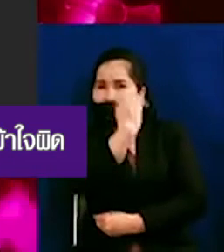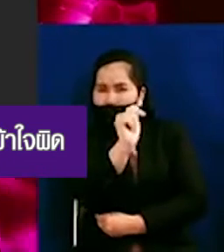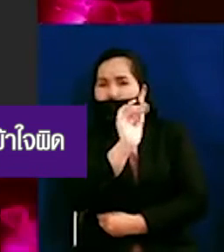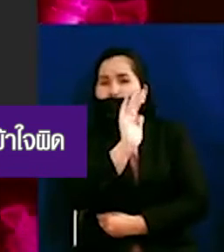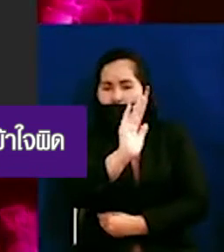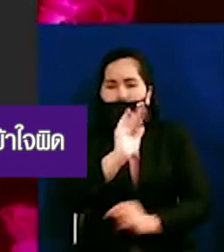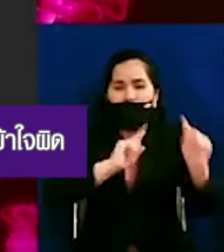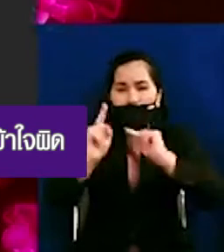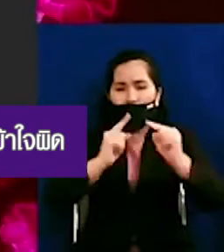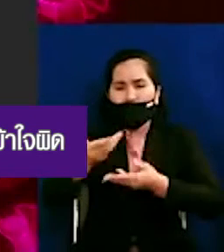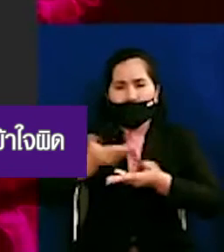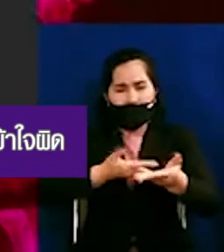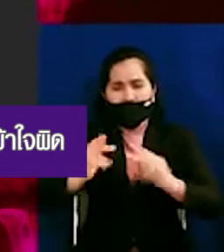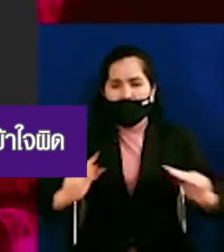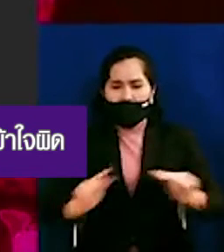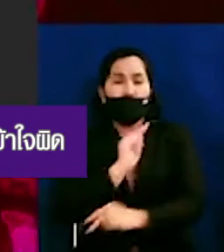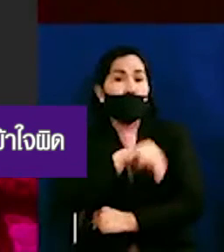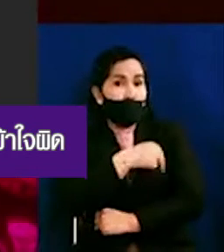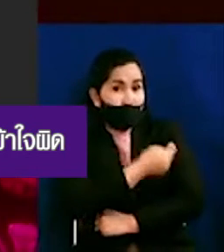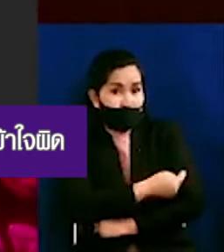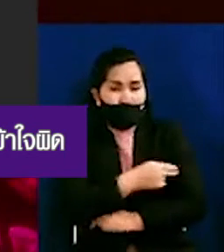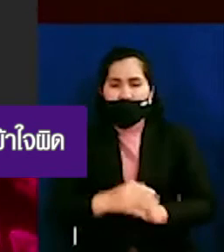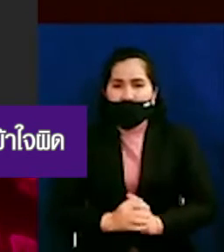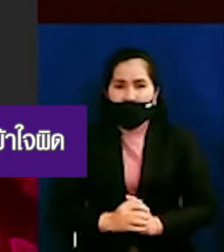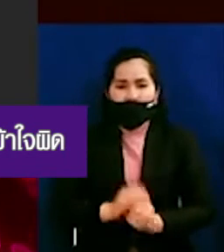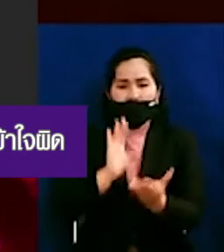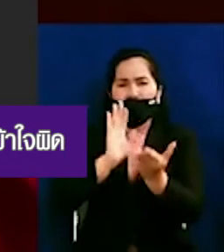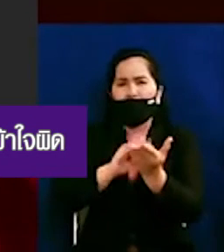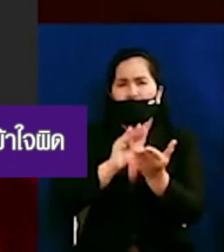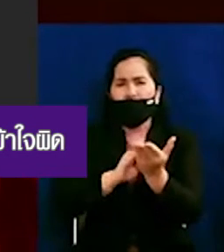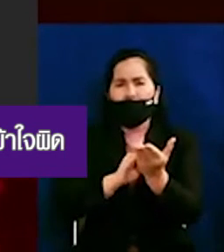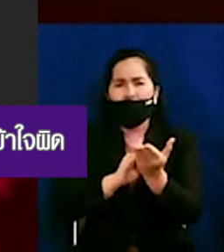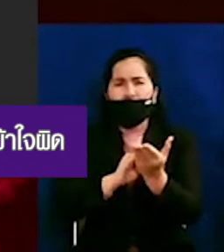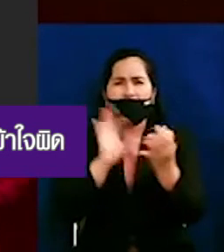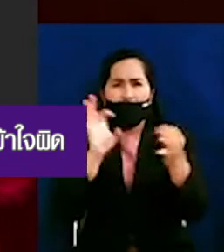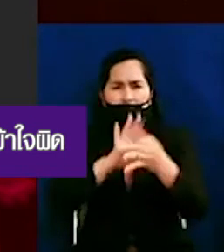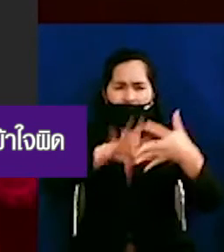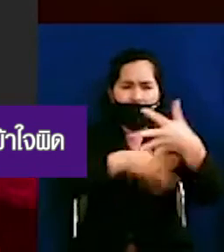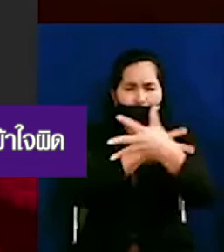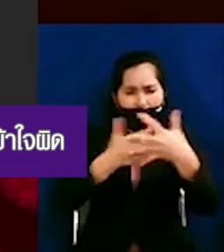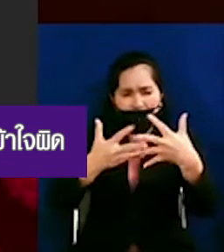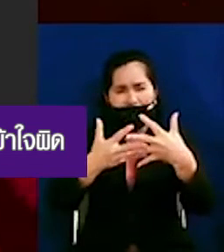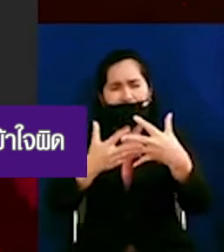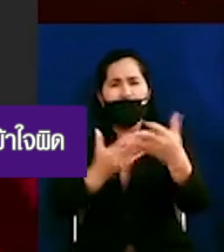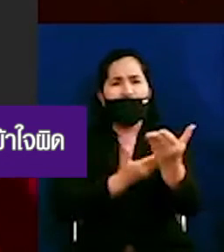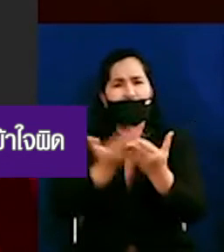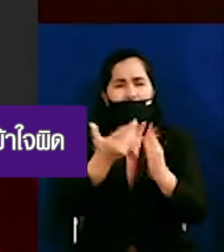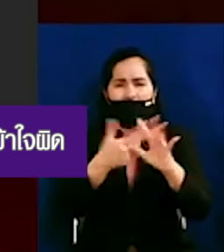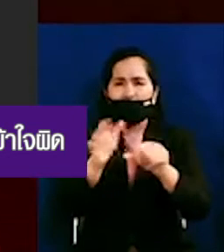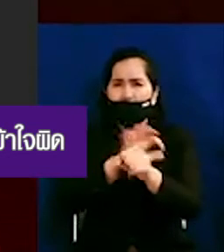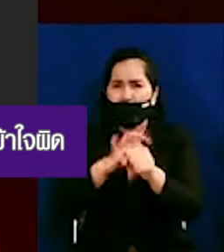หารือกับกระทรวงสาธารณสุขซึ่งเป็นการข้อเป็นการนำข้อมูลที่เกิดจากการวางแผนการจัดหาวัคซีนในช่วงของปี